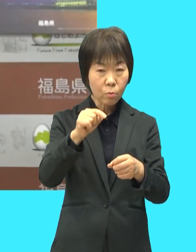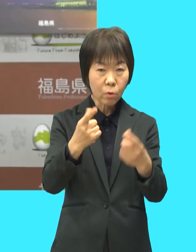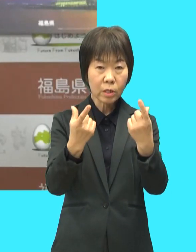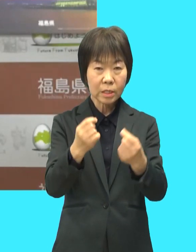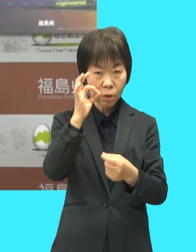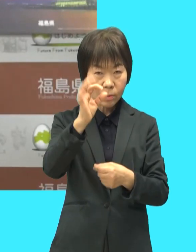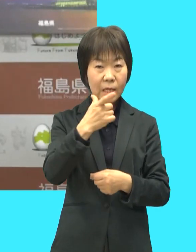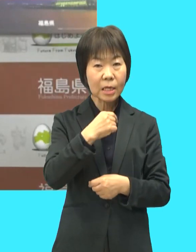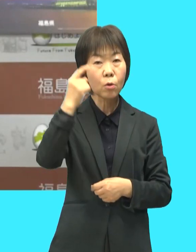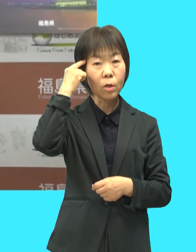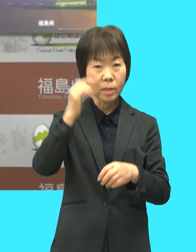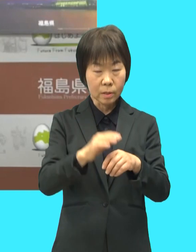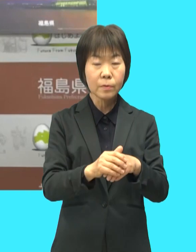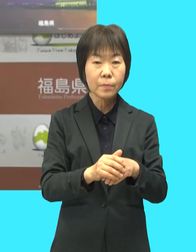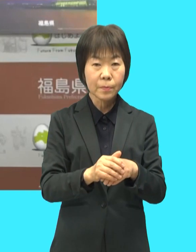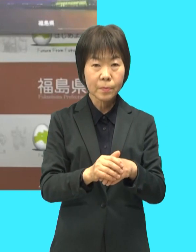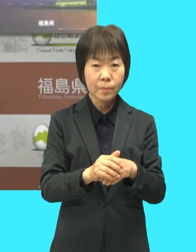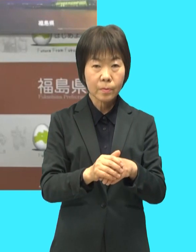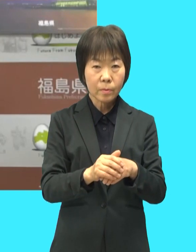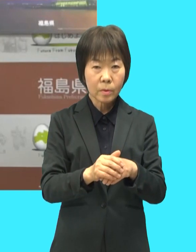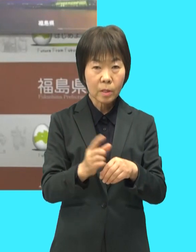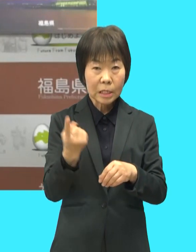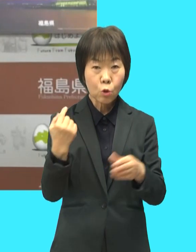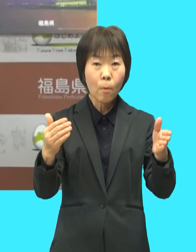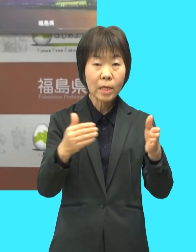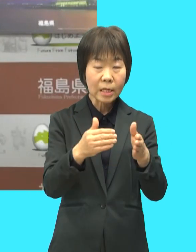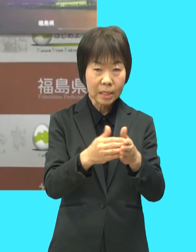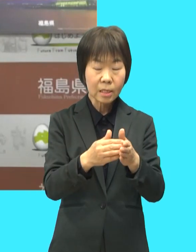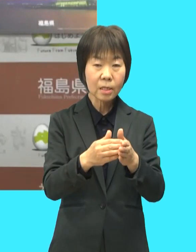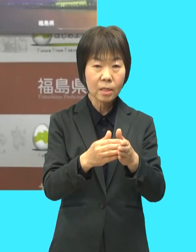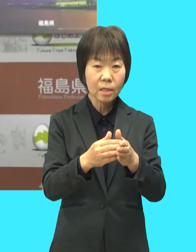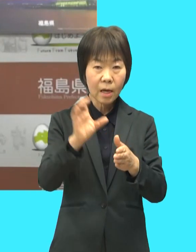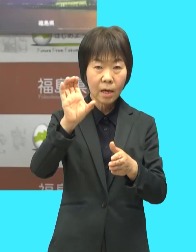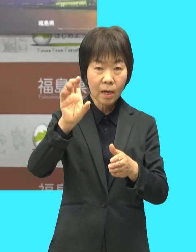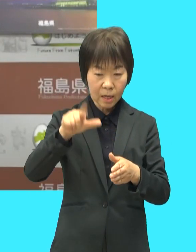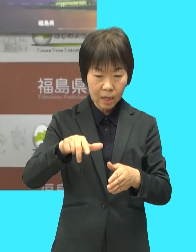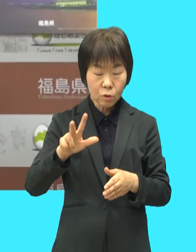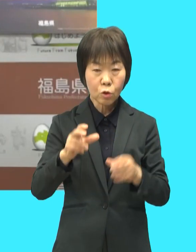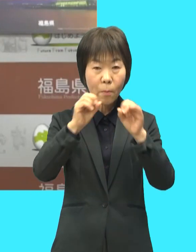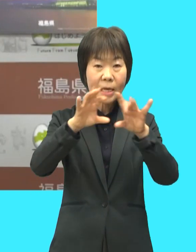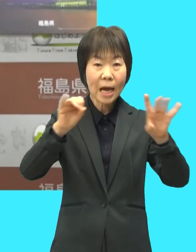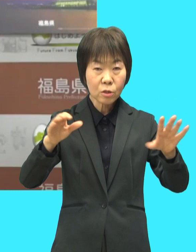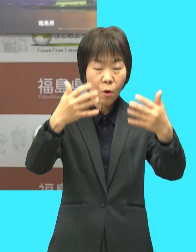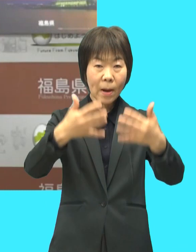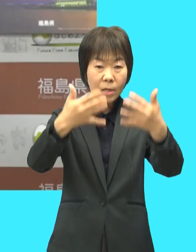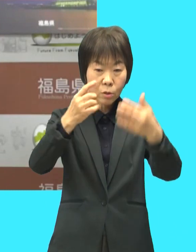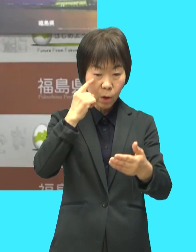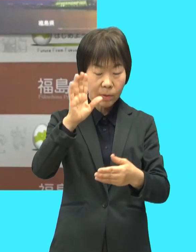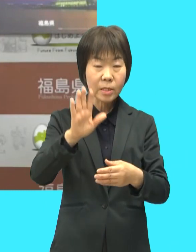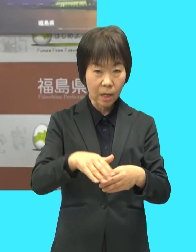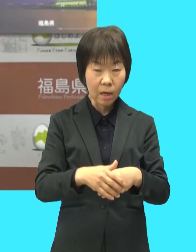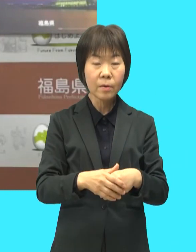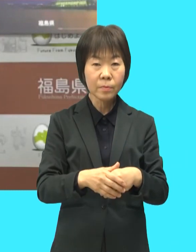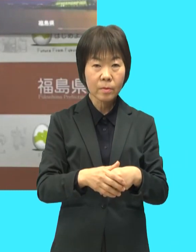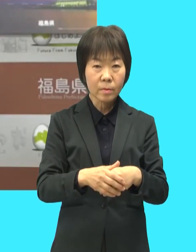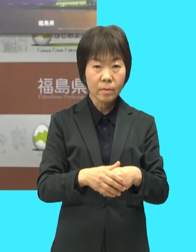っかり見ていきたいと思います。で、昨日までにエールのこう PR の番組というものを見ておりますが、